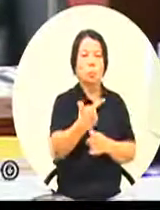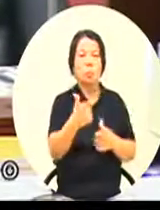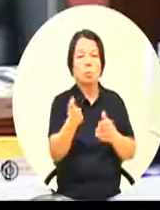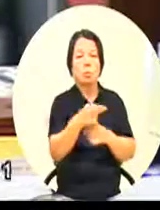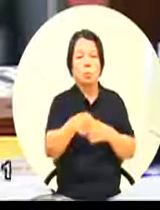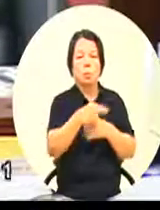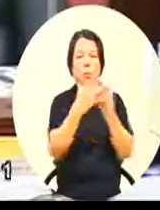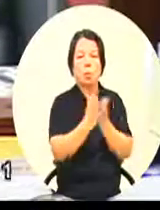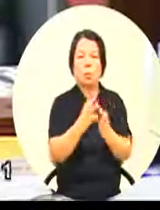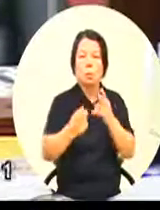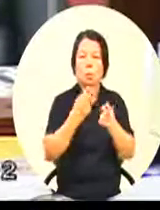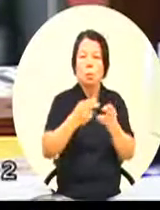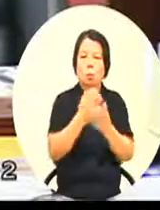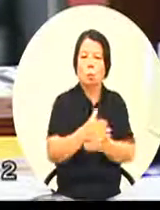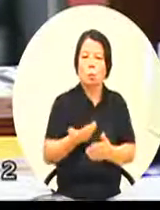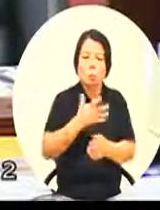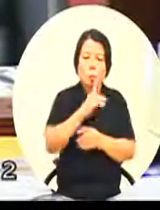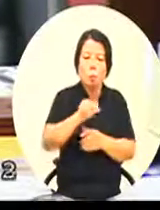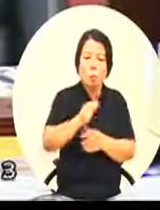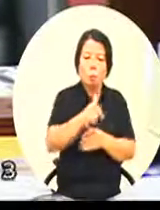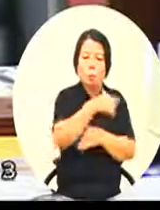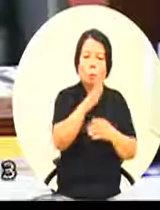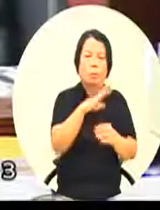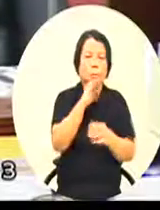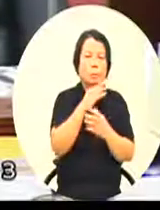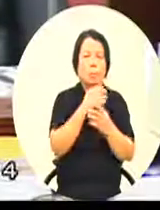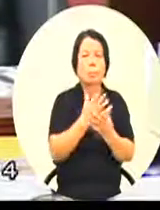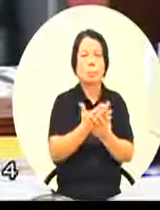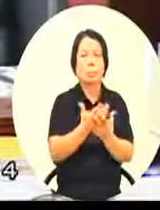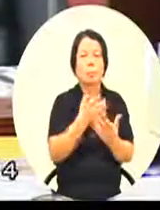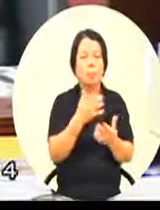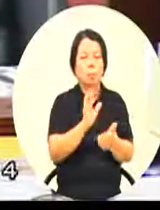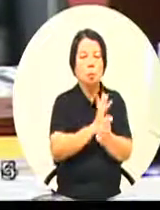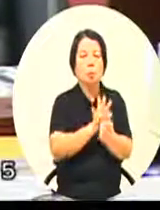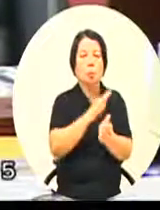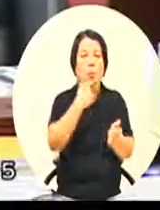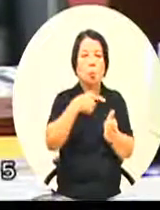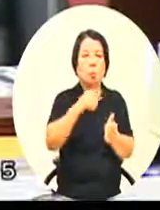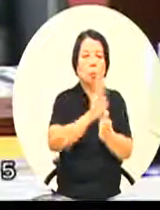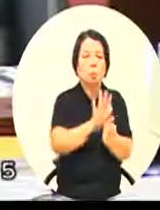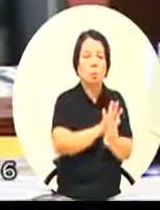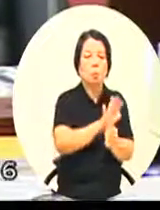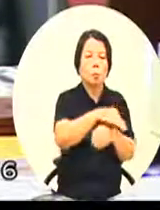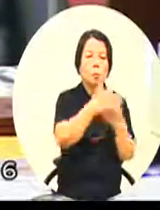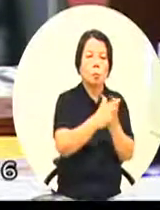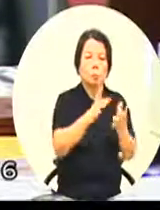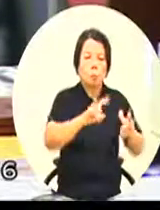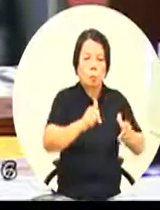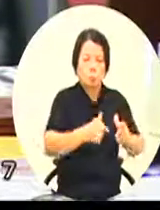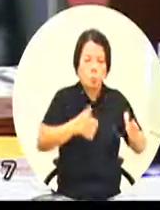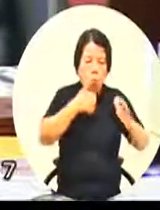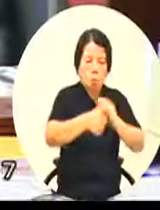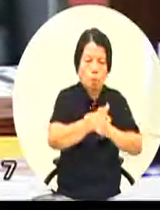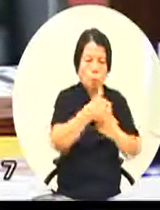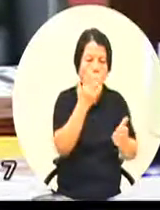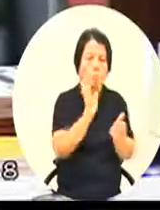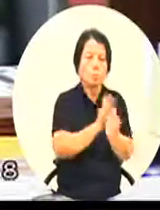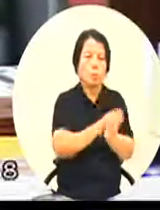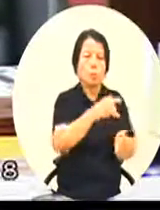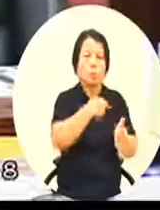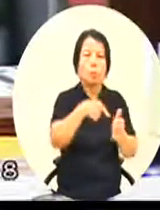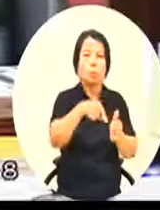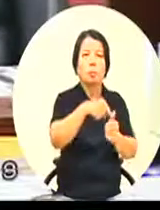安排让这个老师可以有一些喘息，有没有一些辅导老师可以进驻到这些班级进去，让那个真